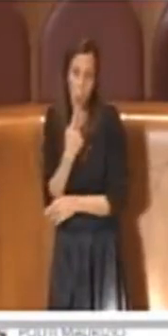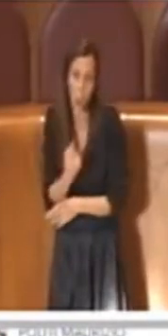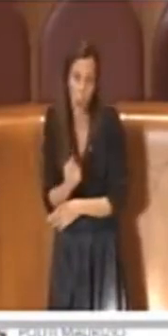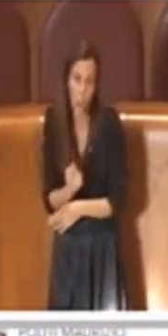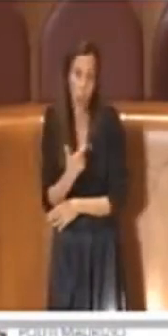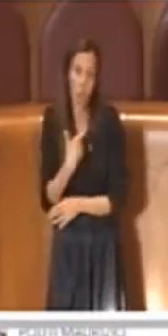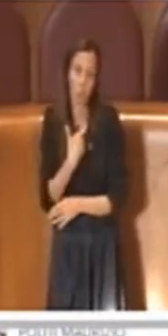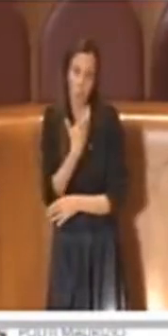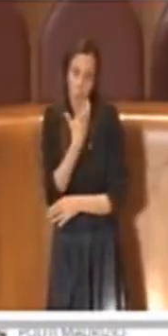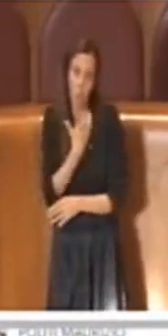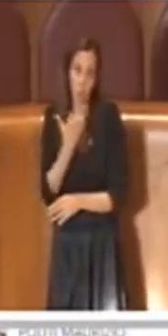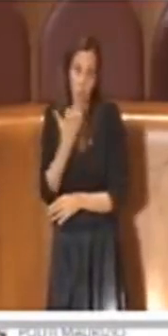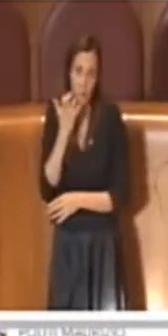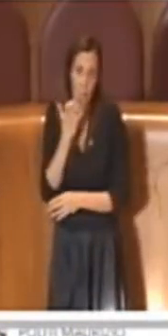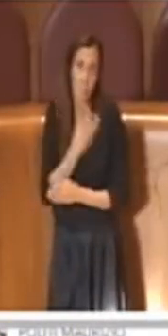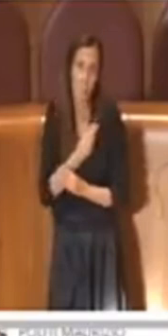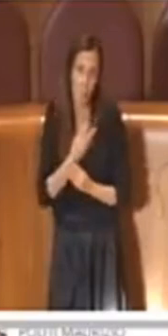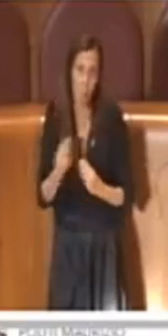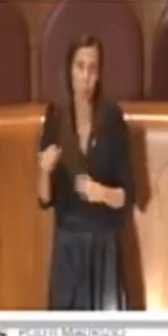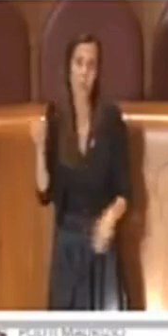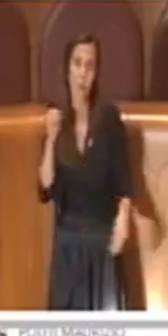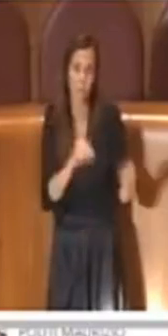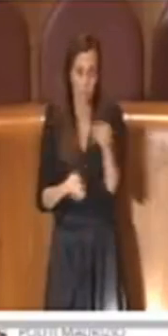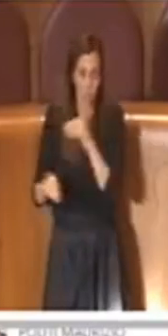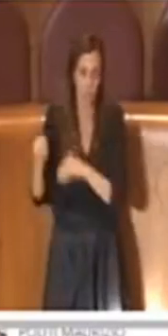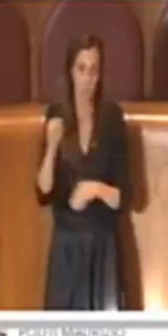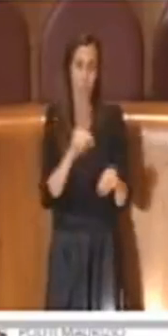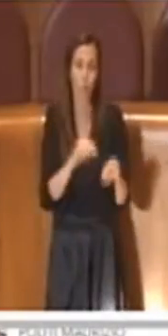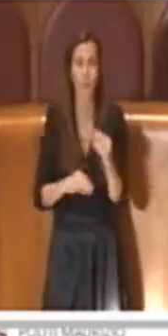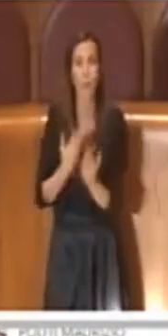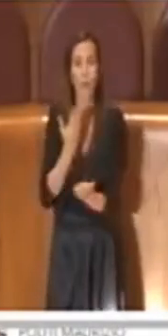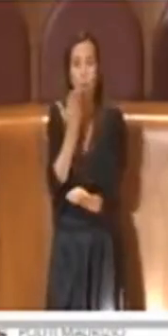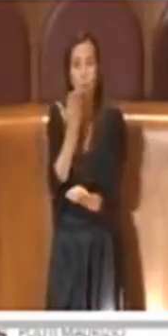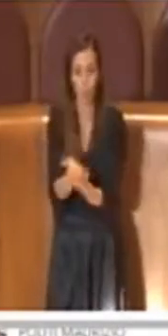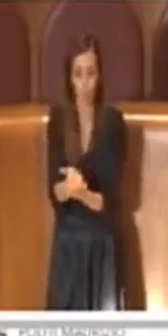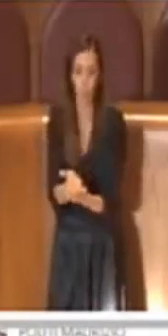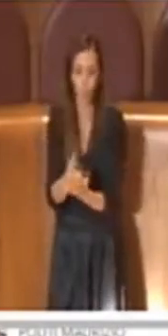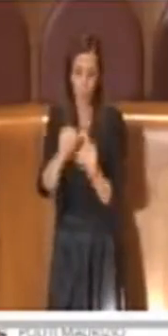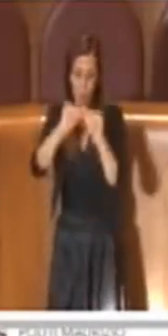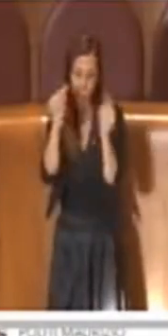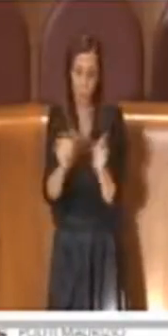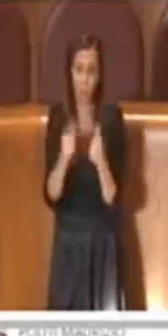remore, ci terrei molto a votare una mozione di questo tipo. Grazie.